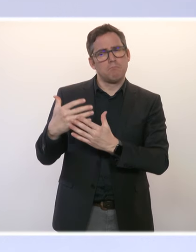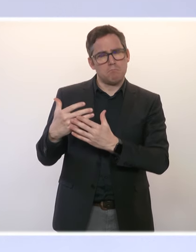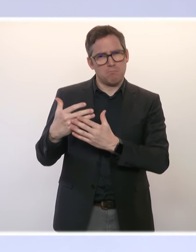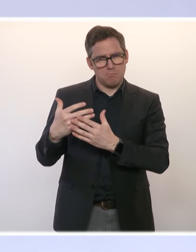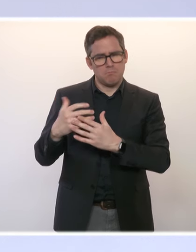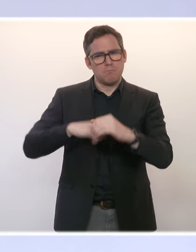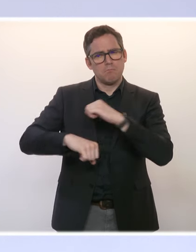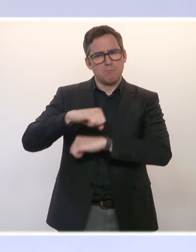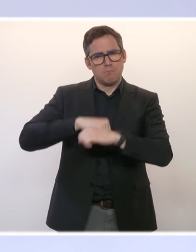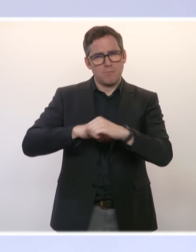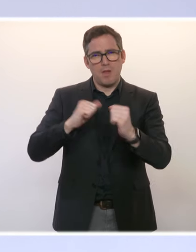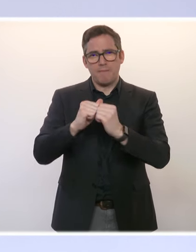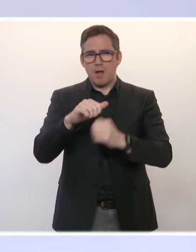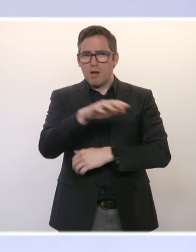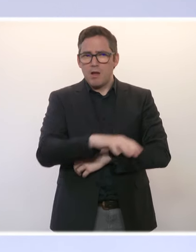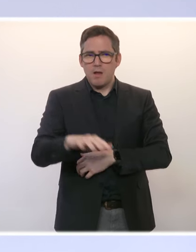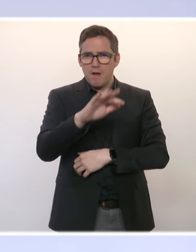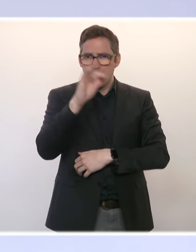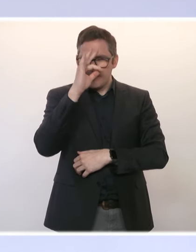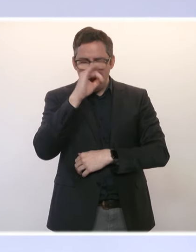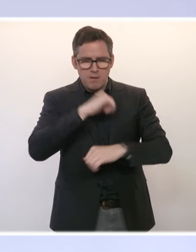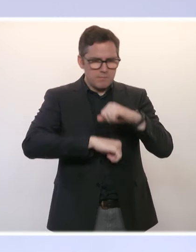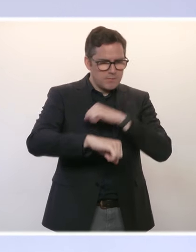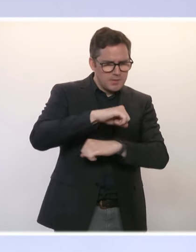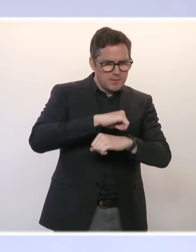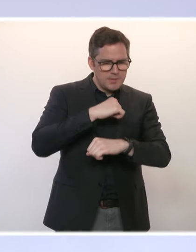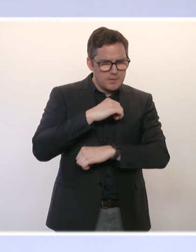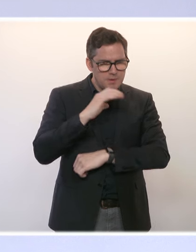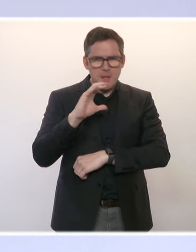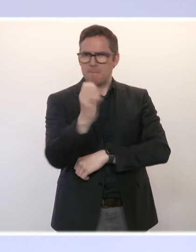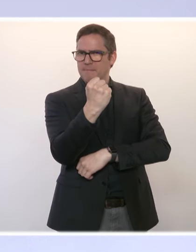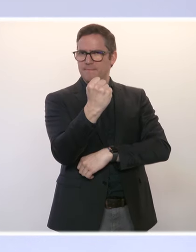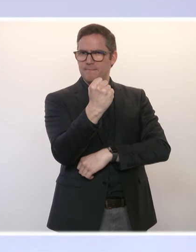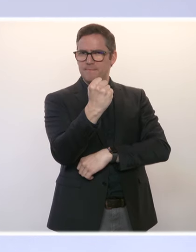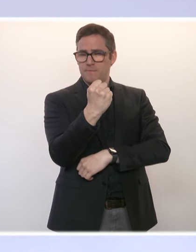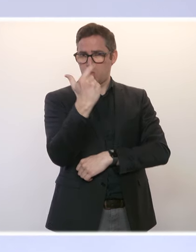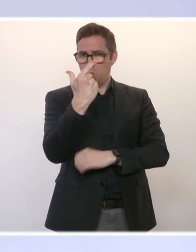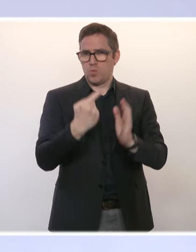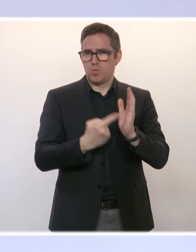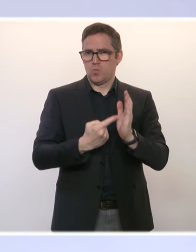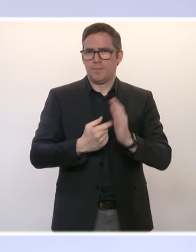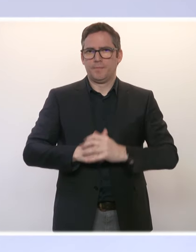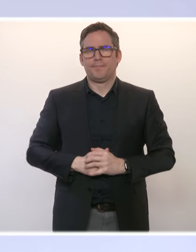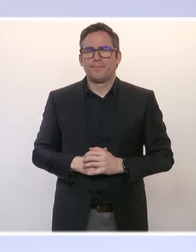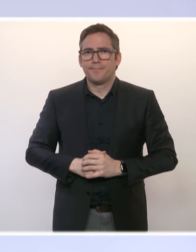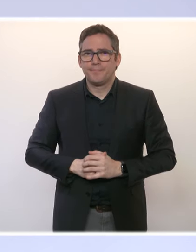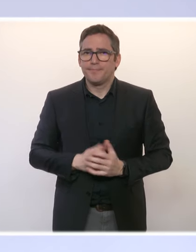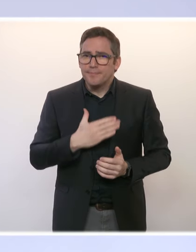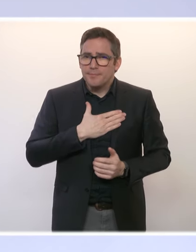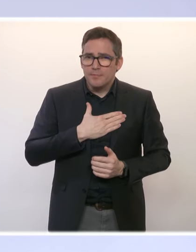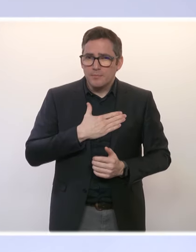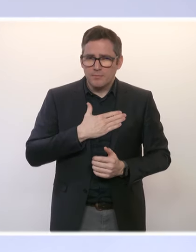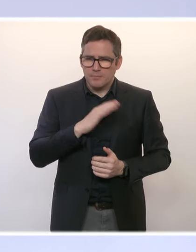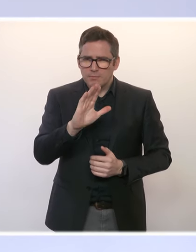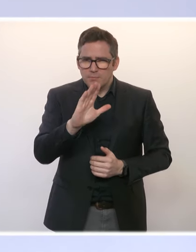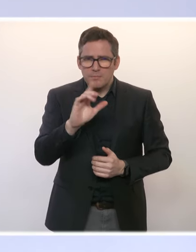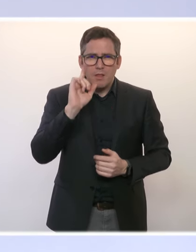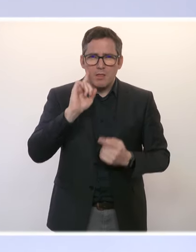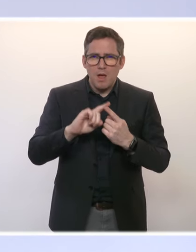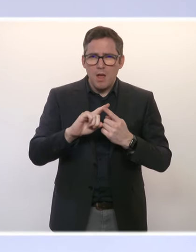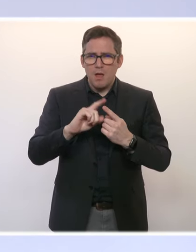le monde agricole. Premier point, ou plutôt première clarification, non, nous n'avons pas sacrifié